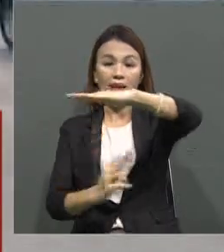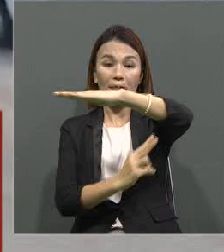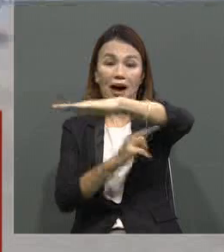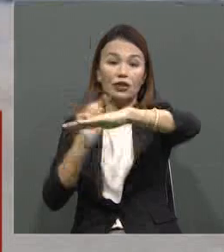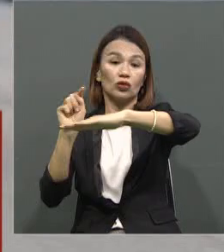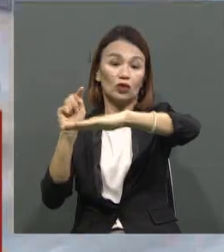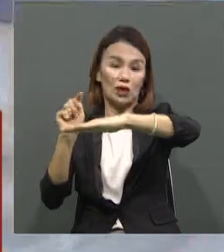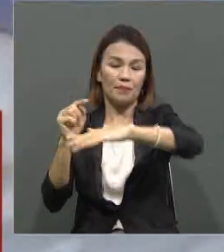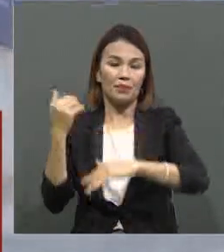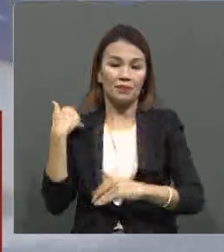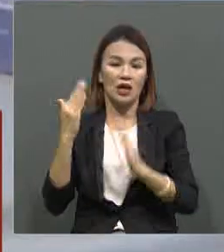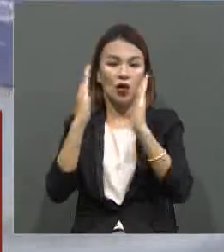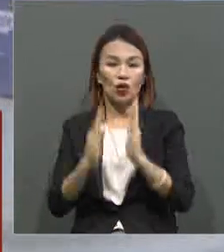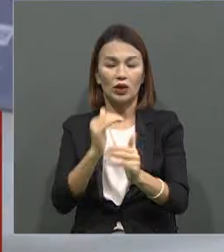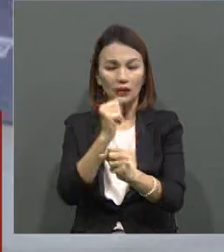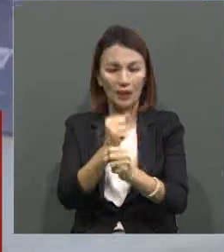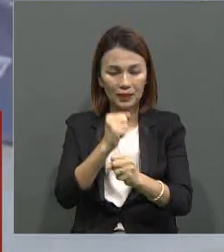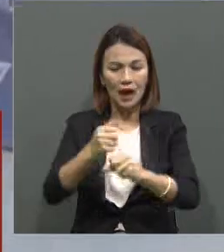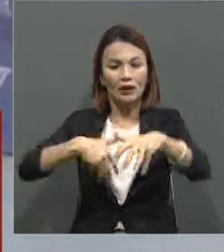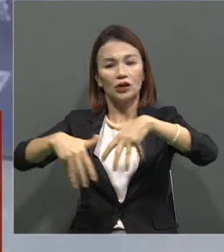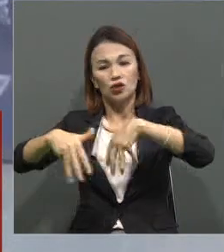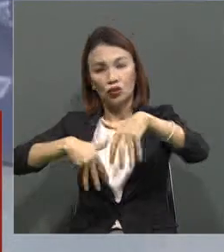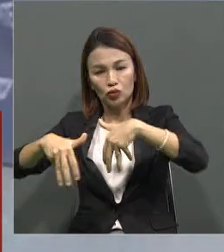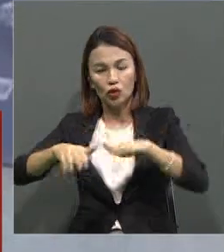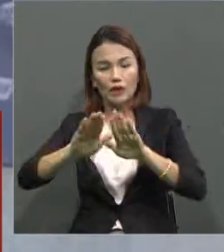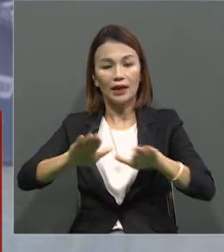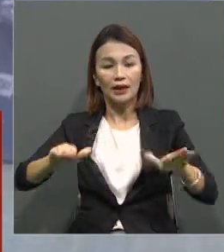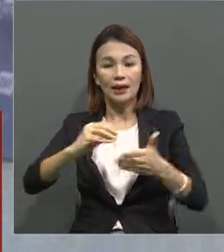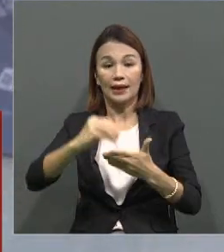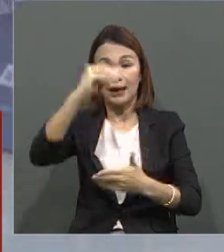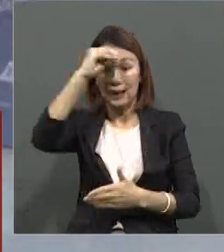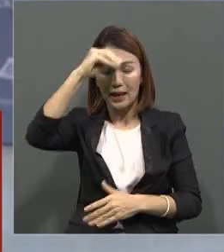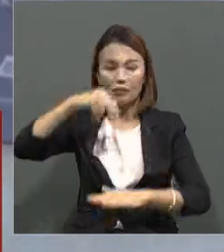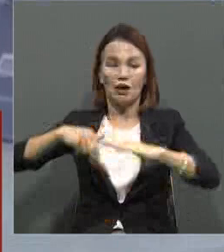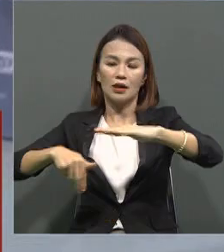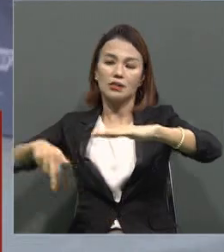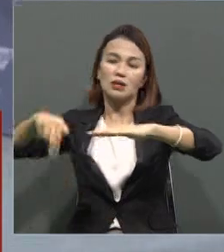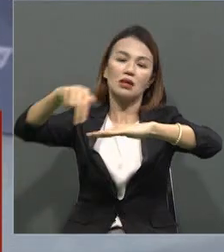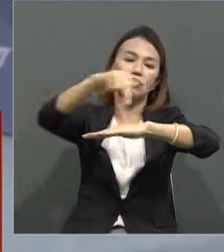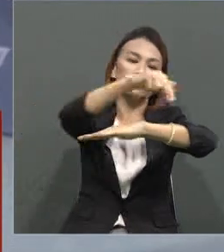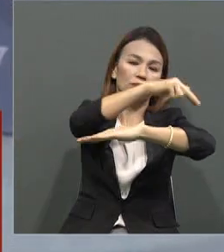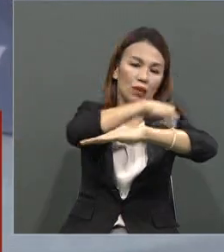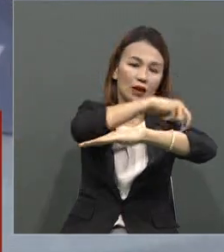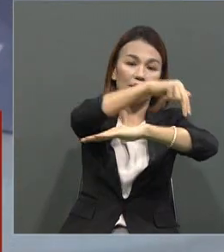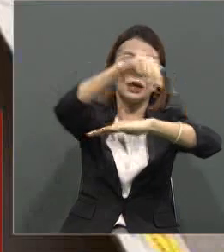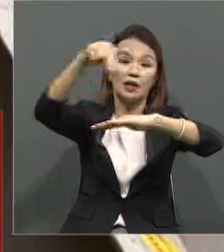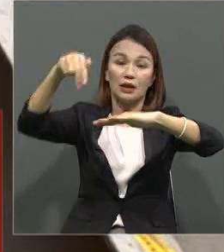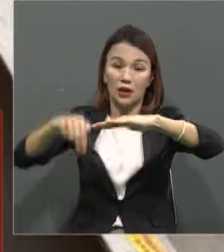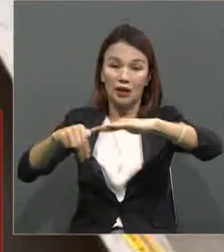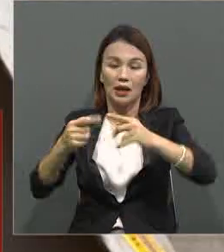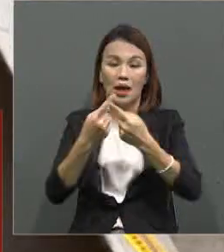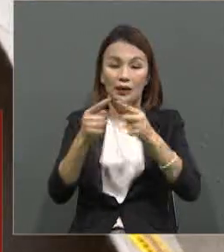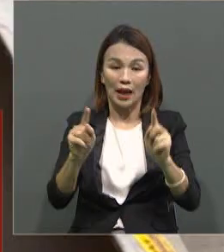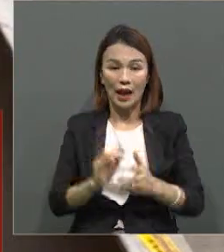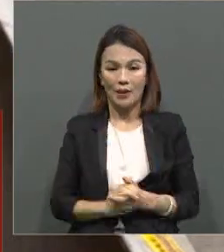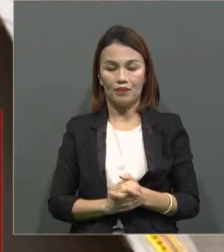บอกว่าจะมีทั้งคนที่ต้องทำงานเชาวบ้านในละแวกนั้นเด็กๆนักเรียนเขาต้องใช้กันอยู่เป็นประจำแต่หลังจากที่หลายคน